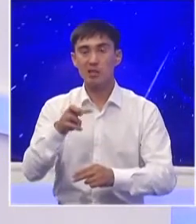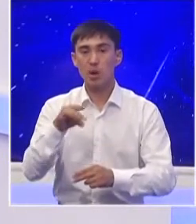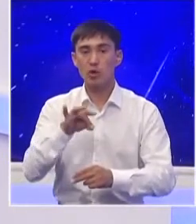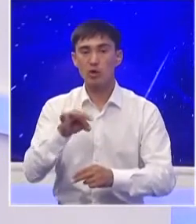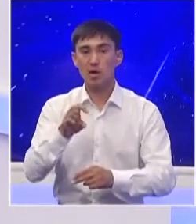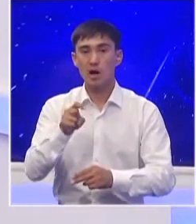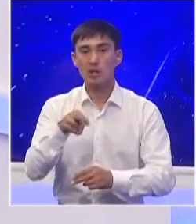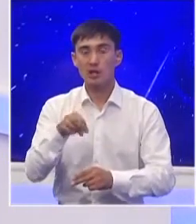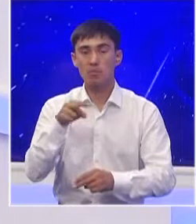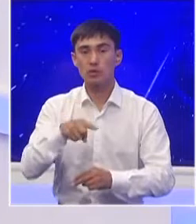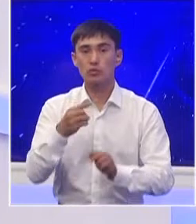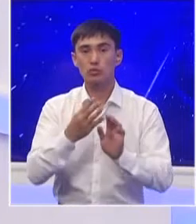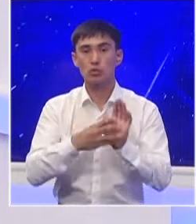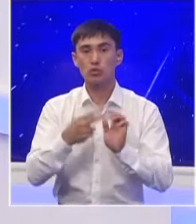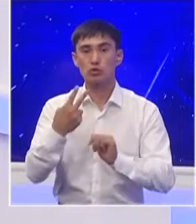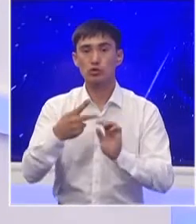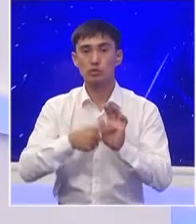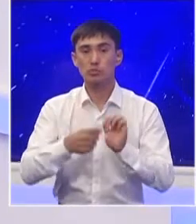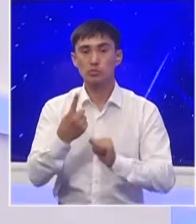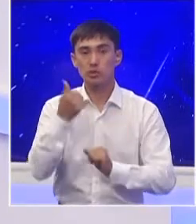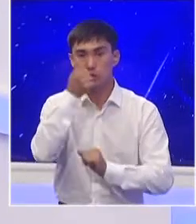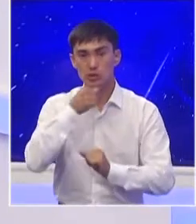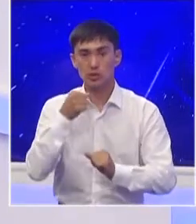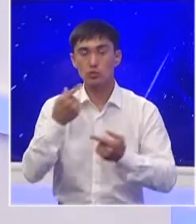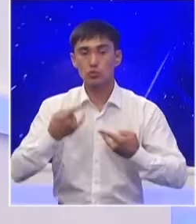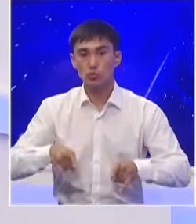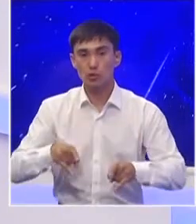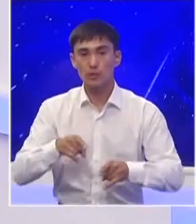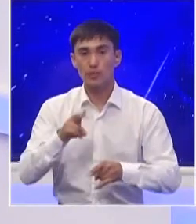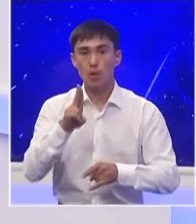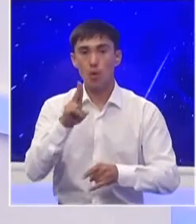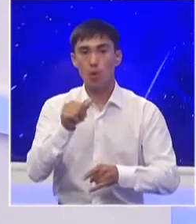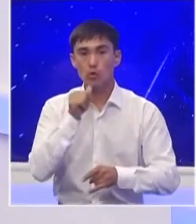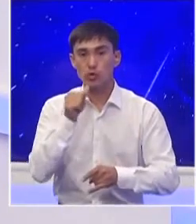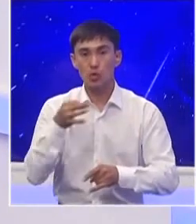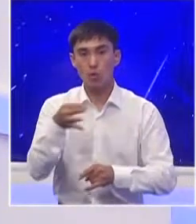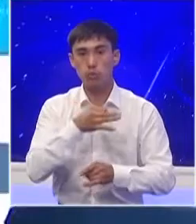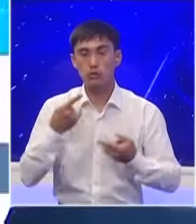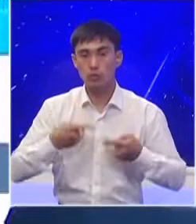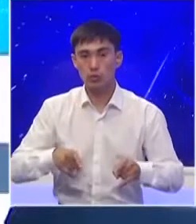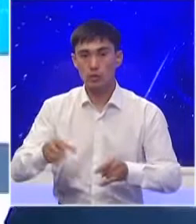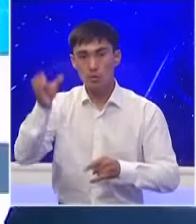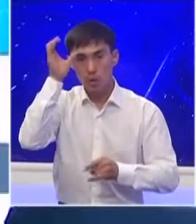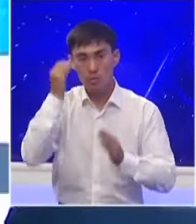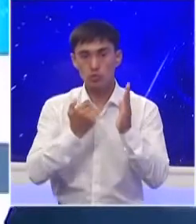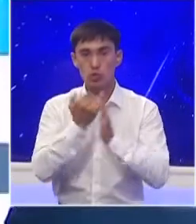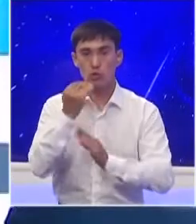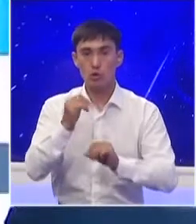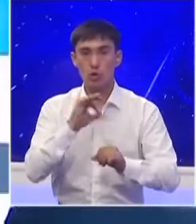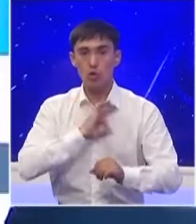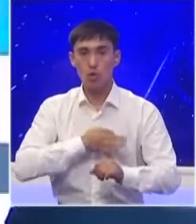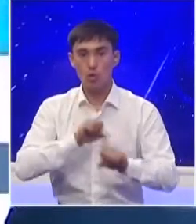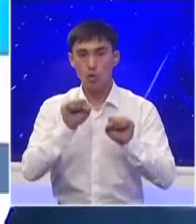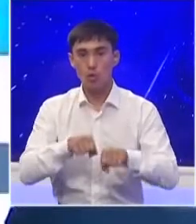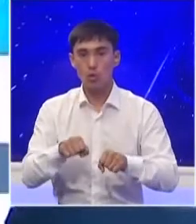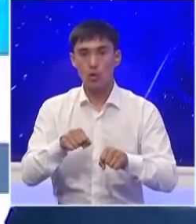Ғазымбекұлы 1971 жылы дүниеге келген. Қостанай облысының тумасы, білімі жоғары, құқықтану құқық қорғау қызметінің магистрі.